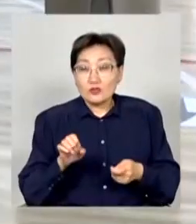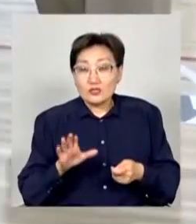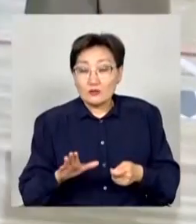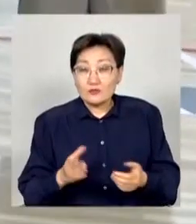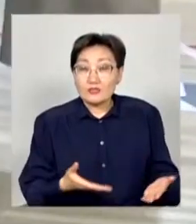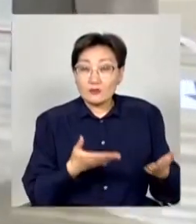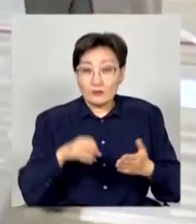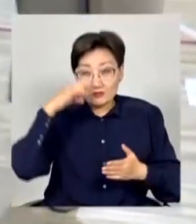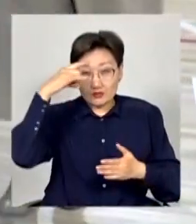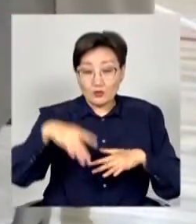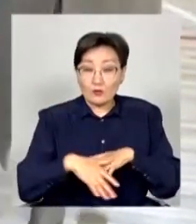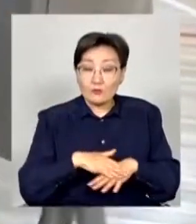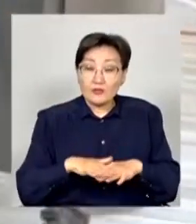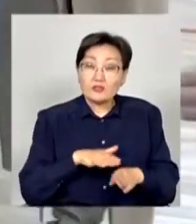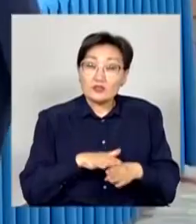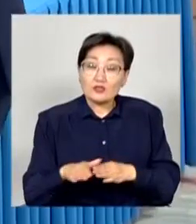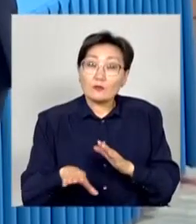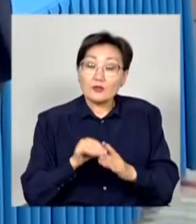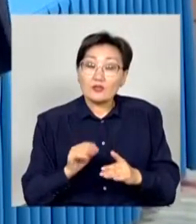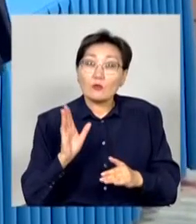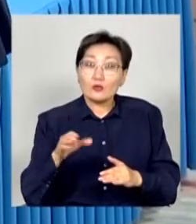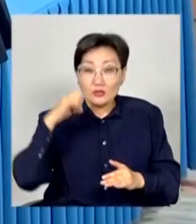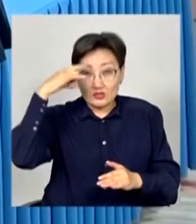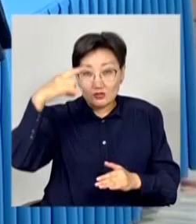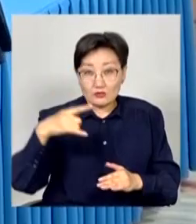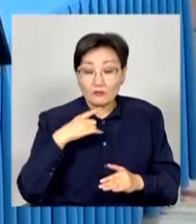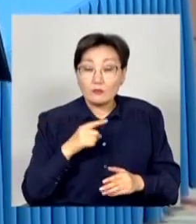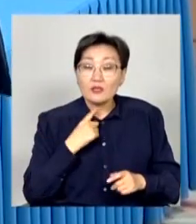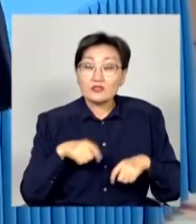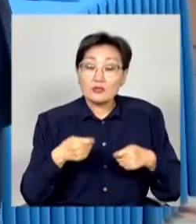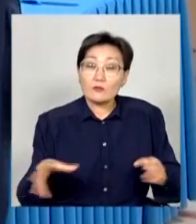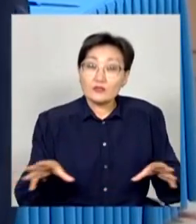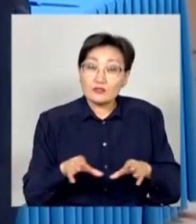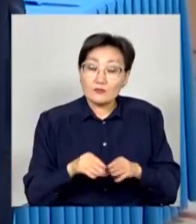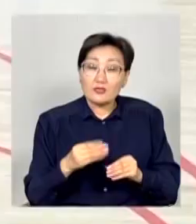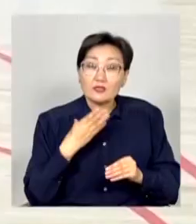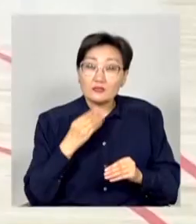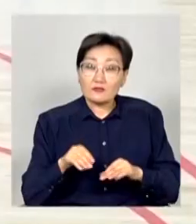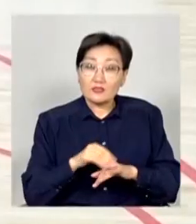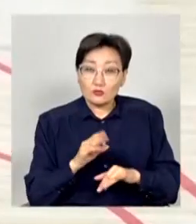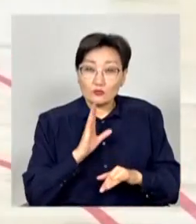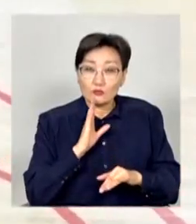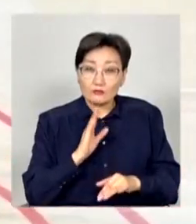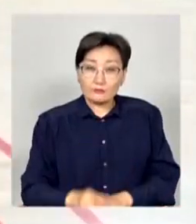призвал казахстанцев сделать выбор за будущее страны. Он пришел проголосовать вместе со своей супругой.